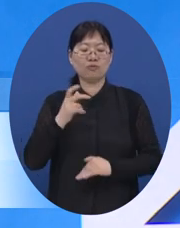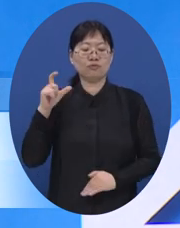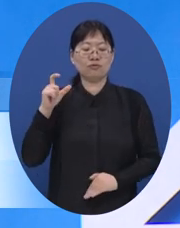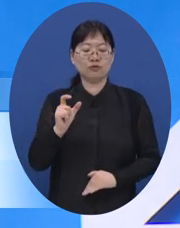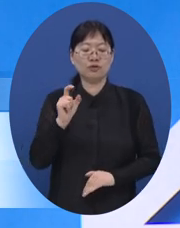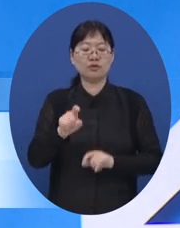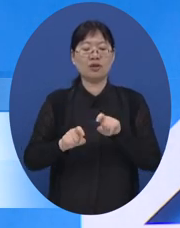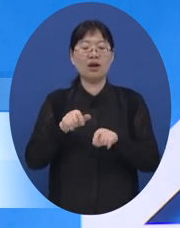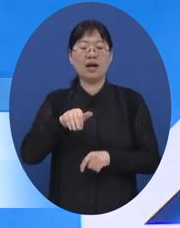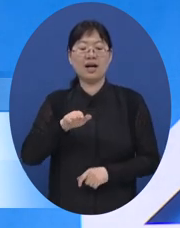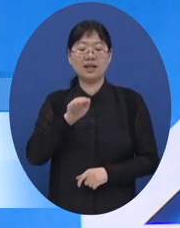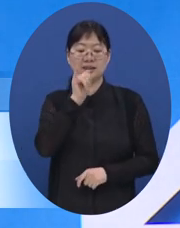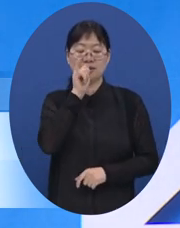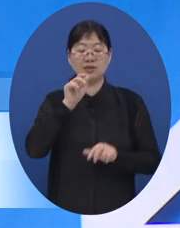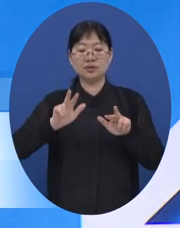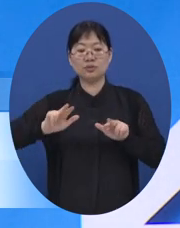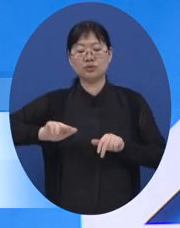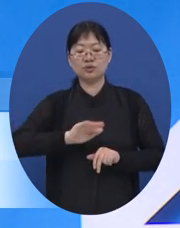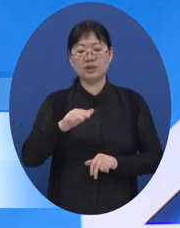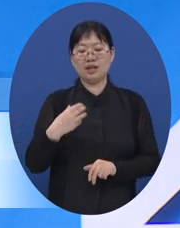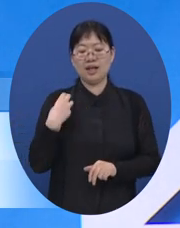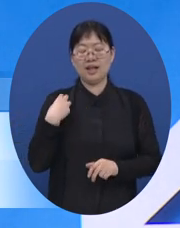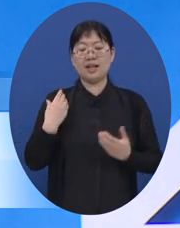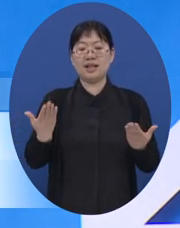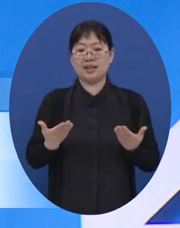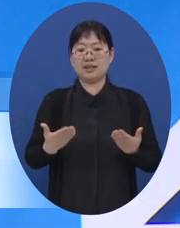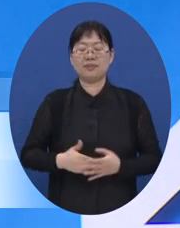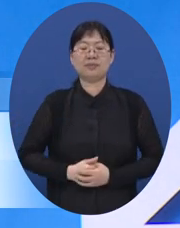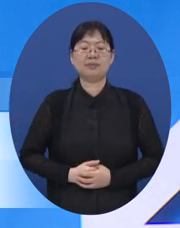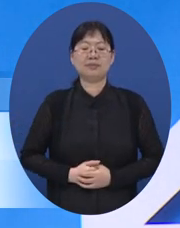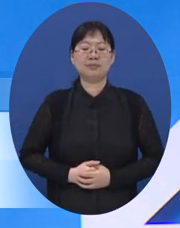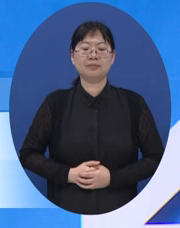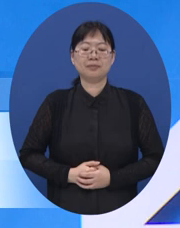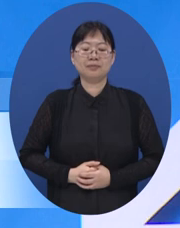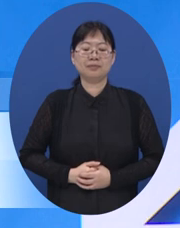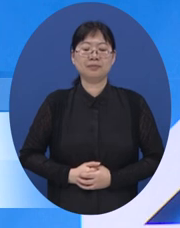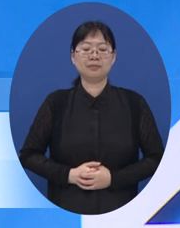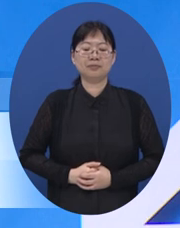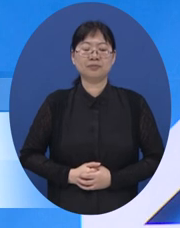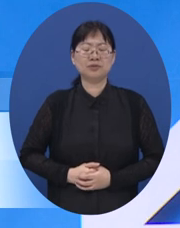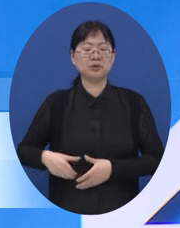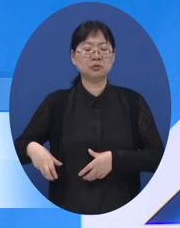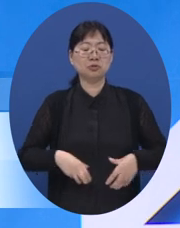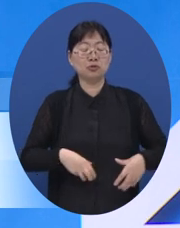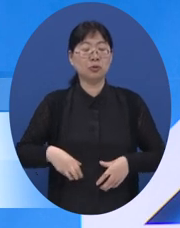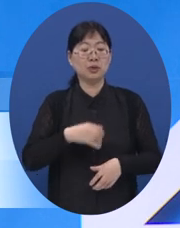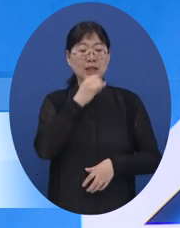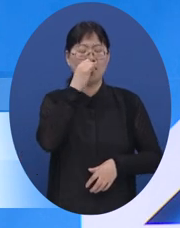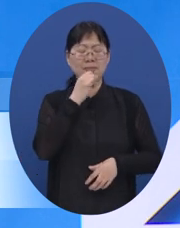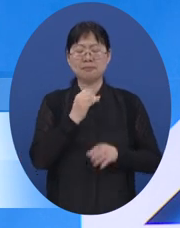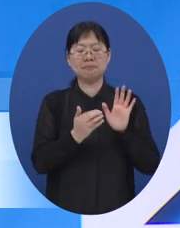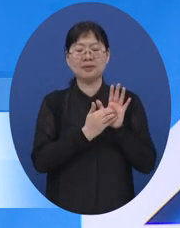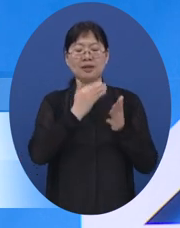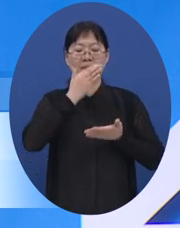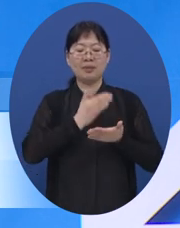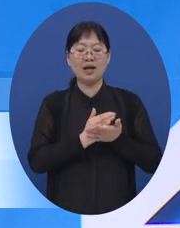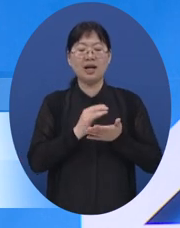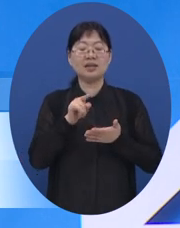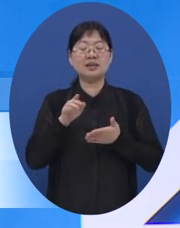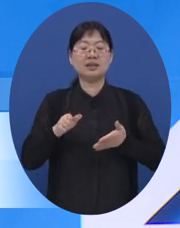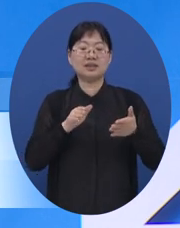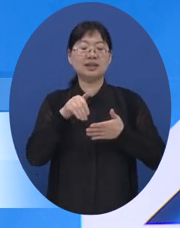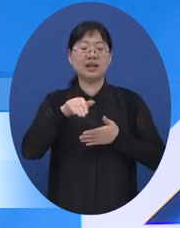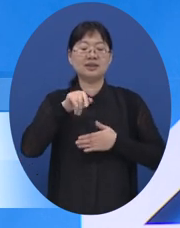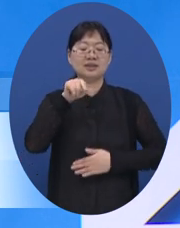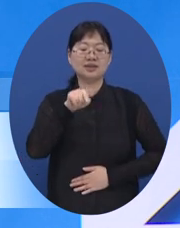꿋꿋하게 가는 것이 지금 우리가 해야 할 일입니다 주저하거나 마다하지 않고